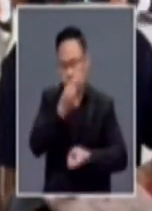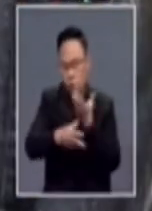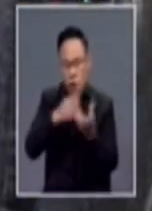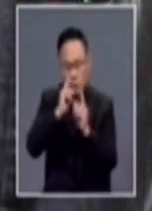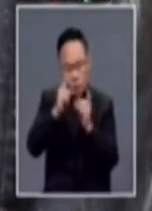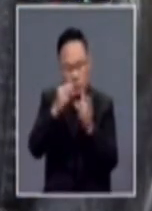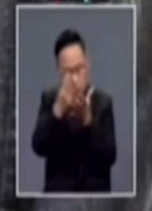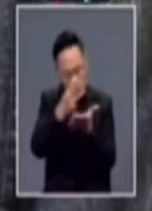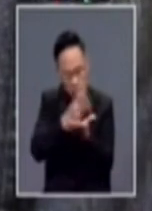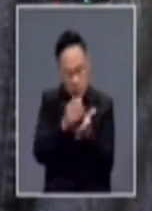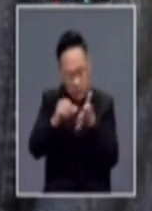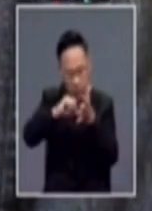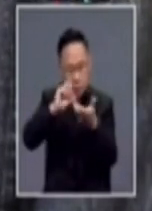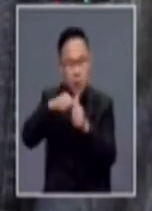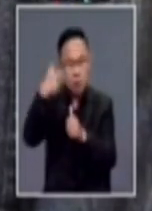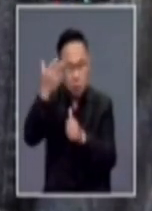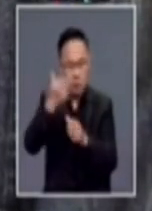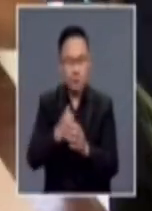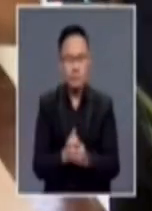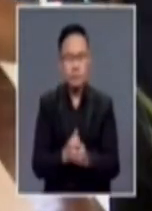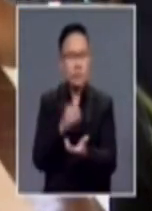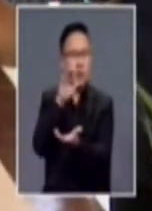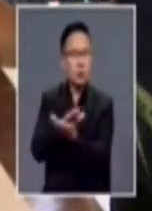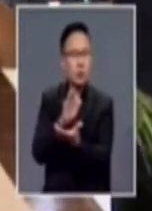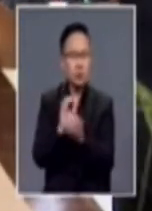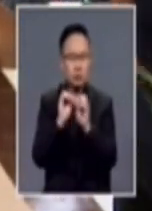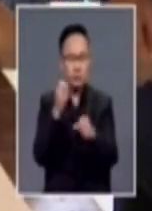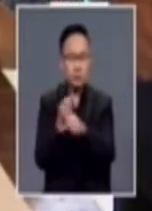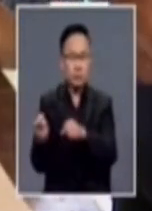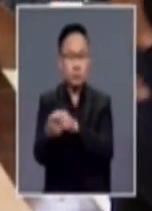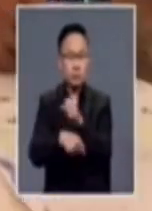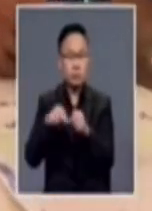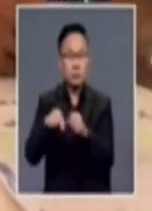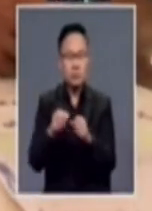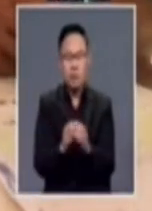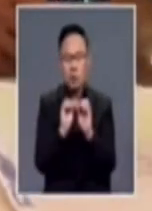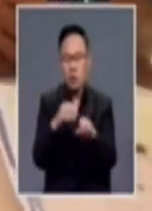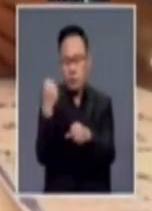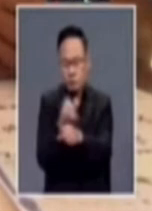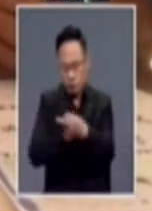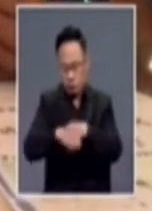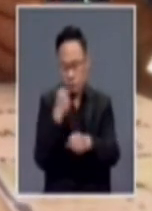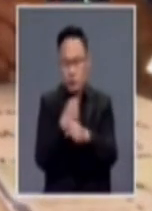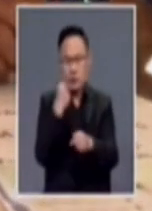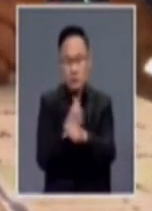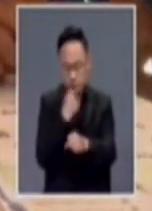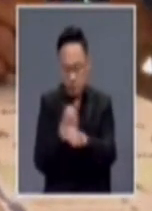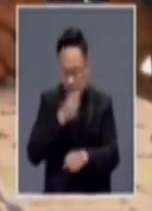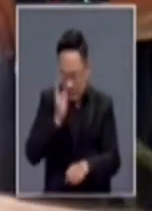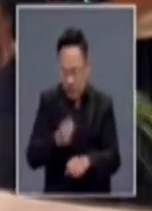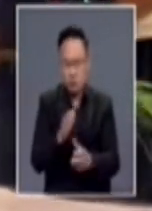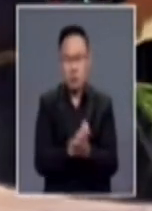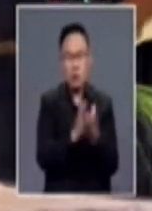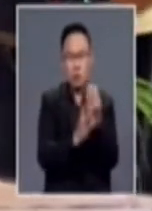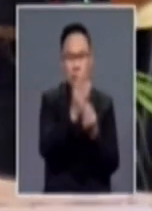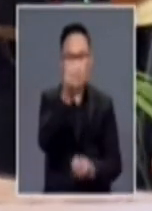ากัน การเรียนการสอนภายในโรงเรียนเกษตรกรชาวนาเน้นการเรียนรู้และปฏิบัติการจริงภายในระยะเวลา16